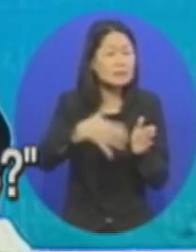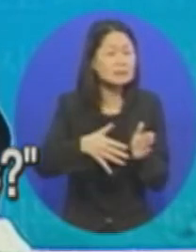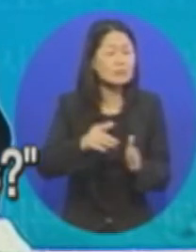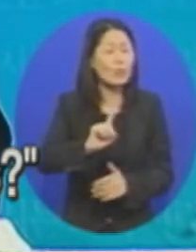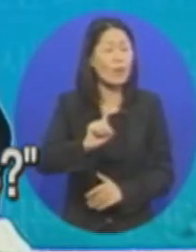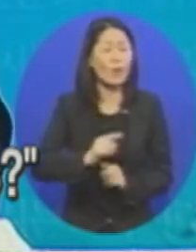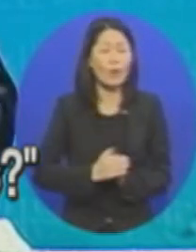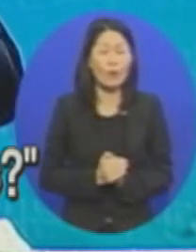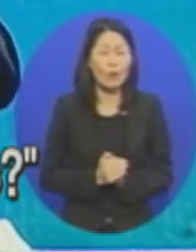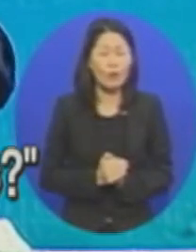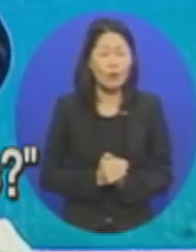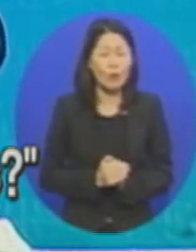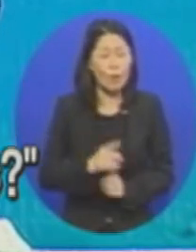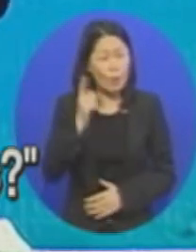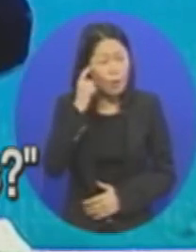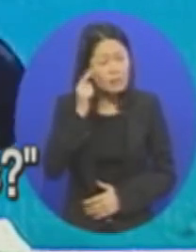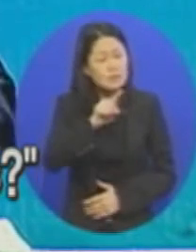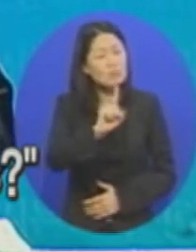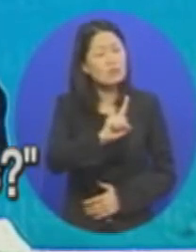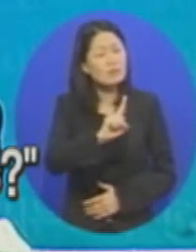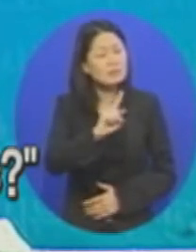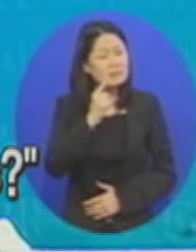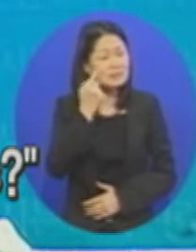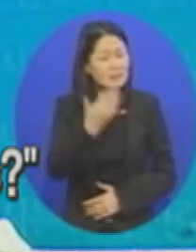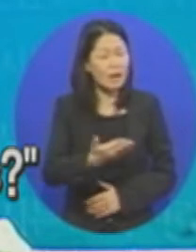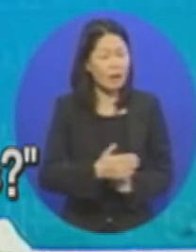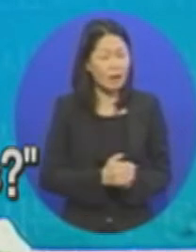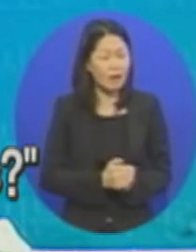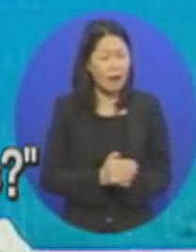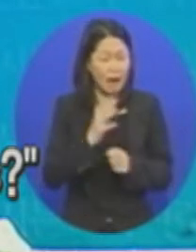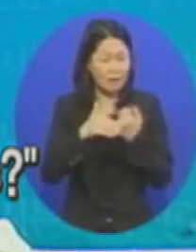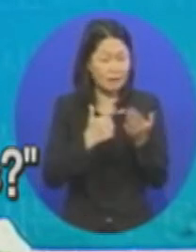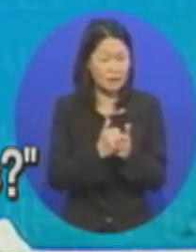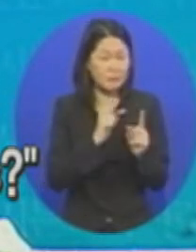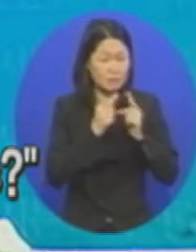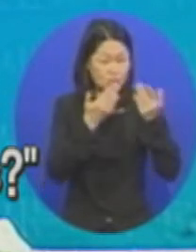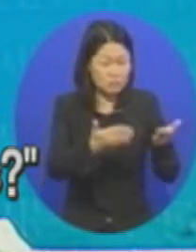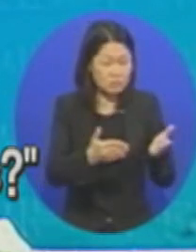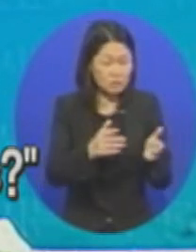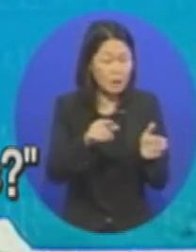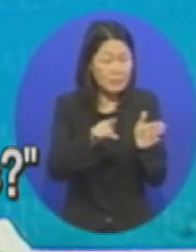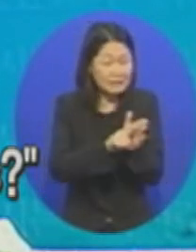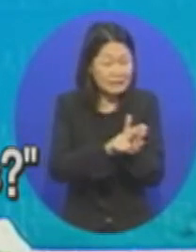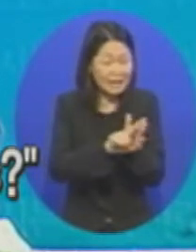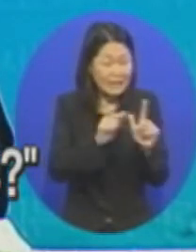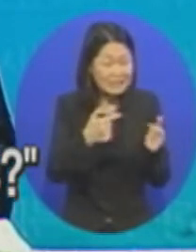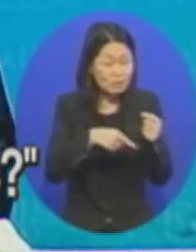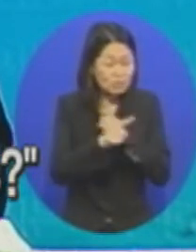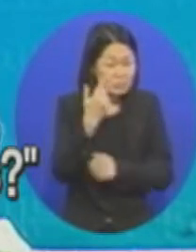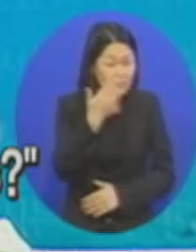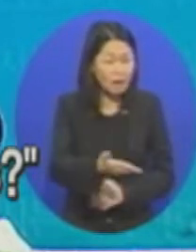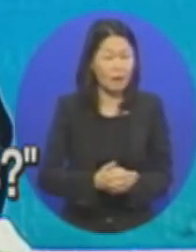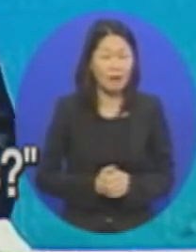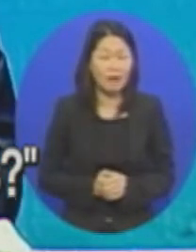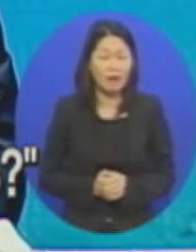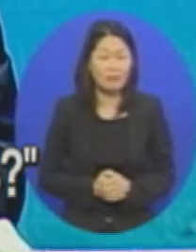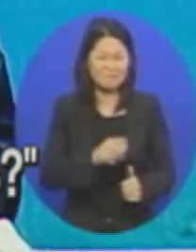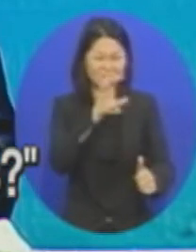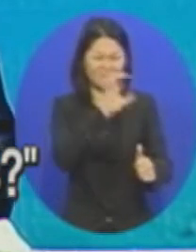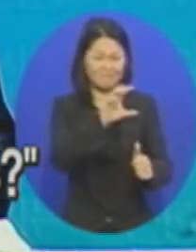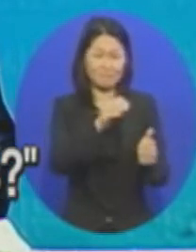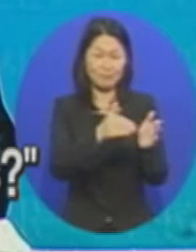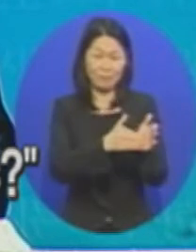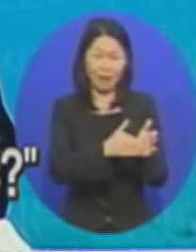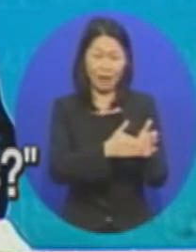하면 토대 빼자 내가 뭐 길래 하나님이 하신 말씀을 안 믿는 다는 거야 그렇게 책망 한 적이